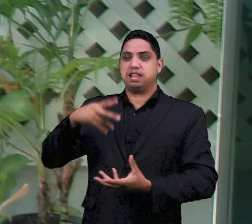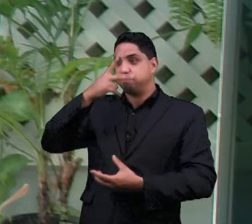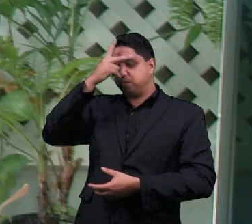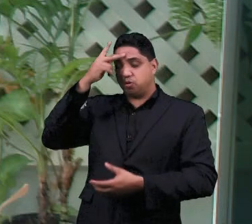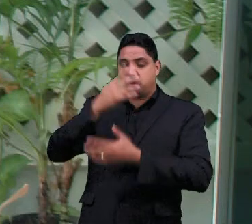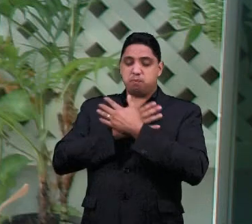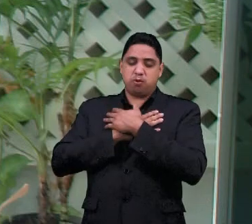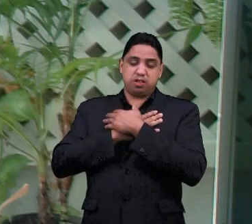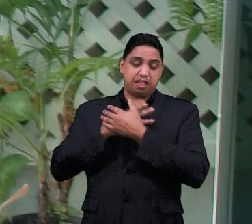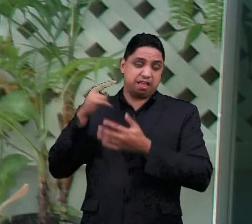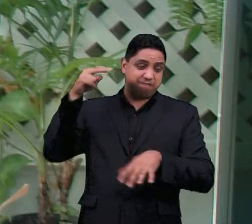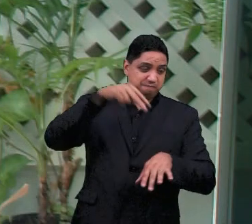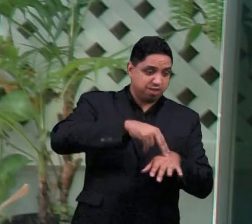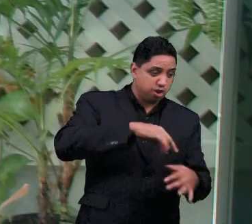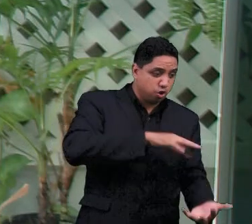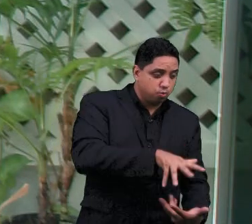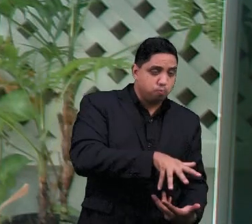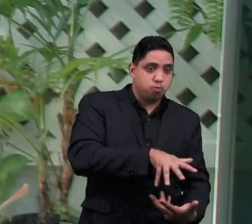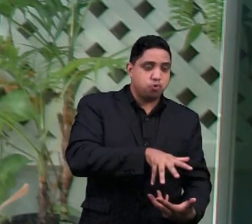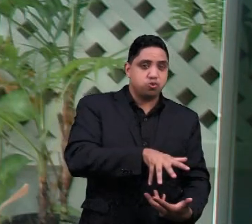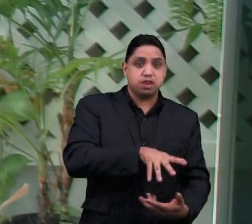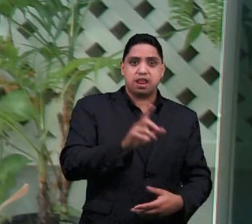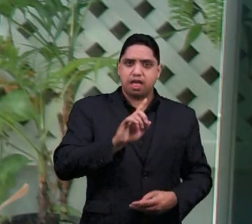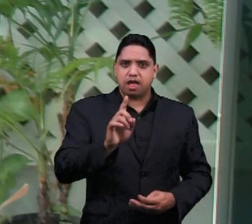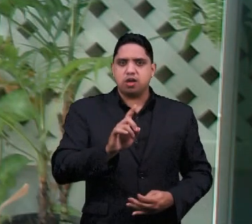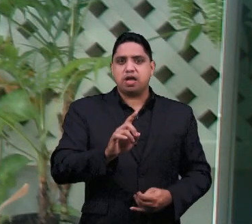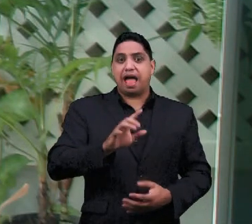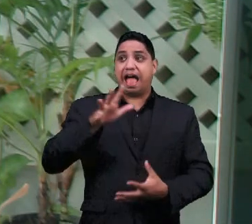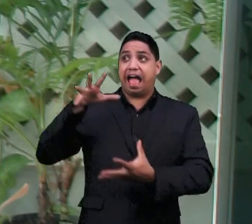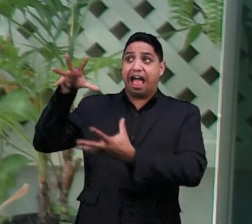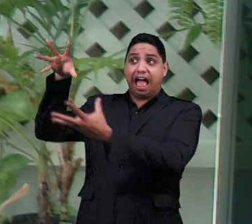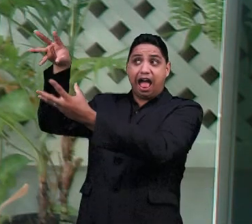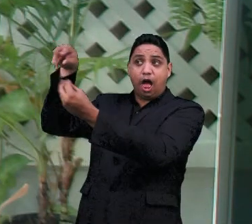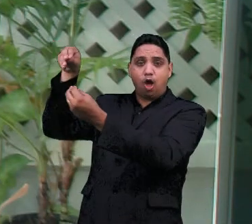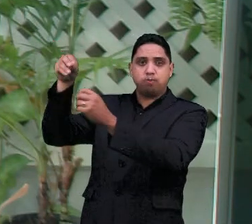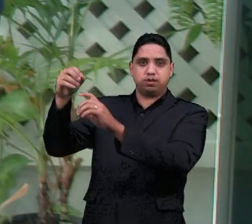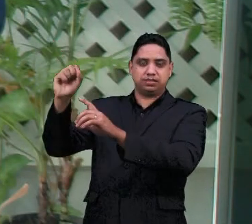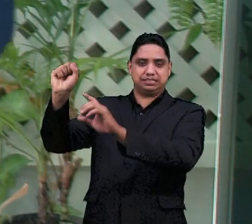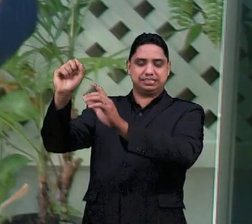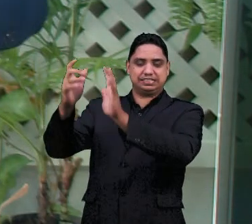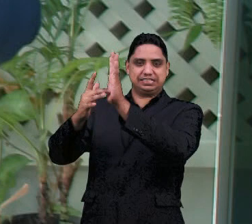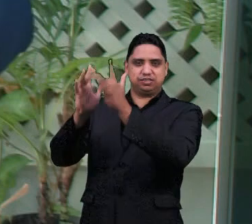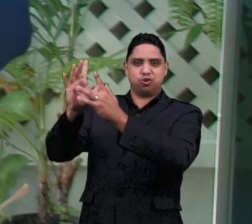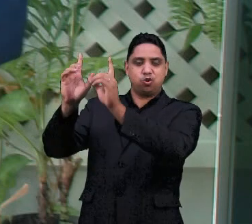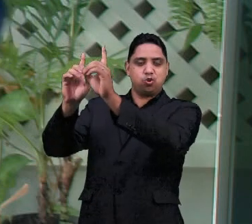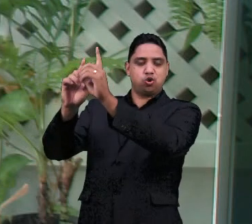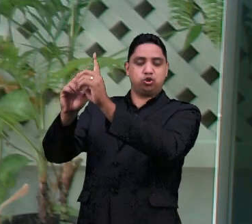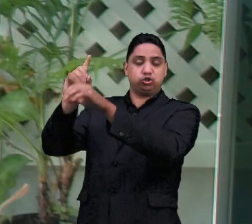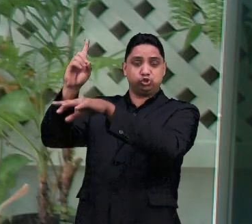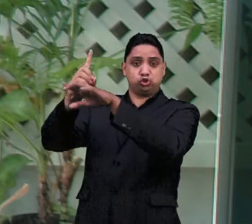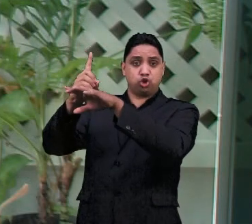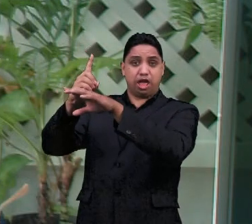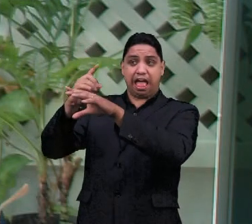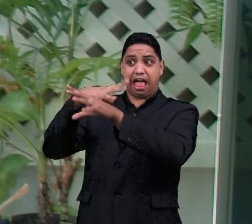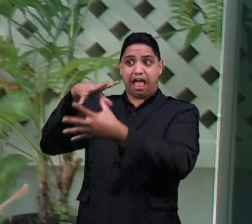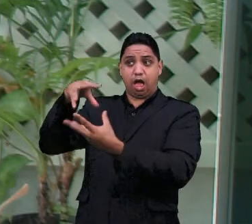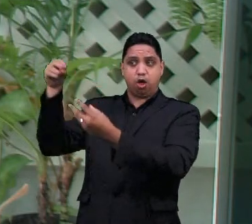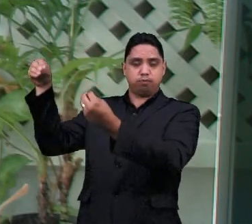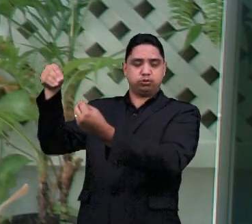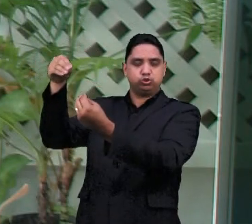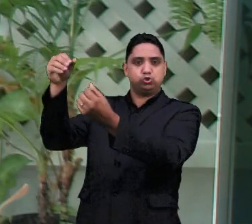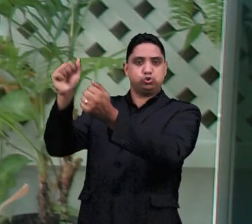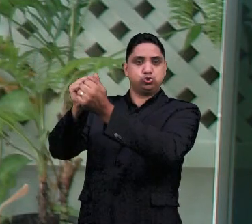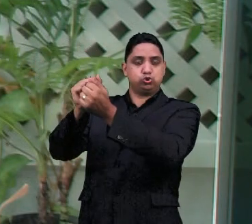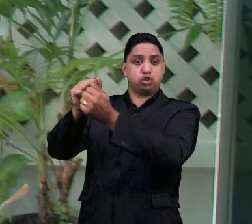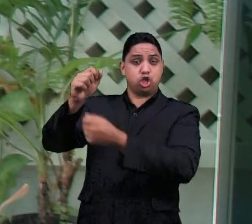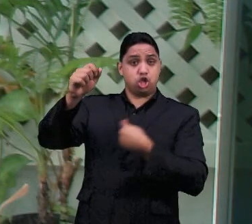qui sont morts avec lui. Il ne va pas apporter, je vais mettre dans la terre. Non, il apportera l'âme